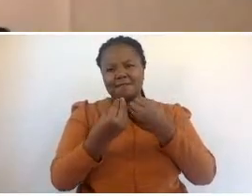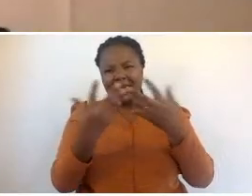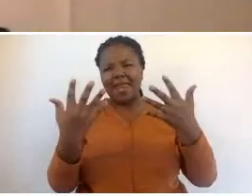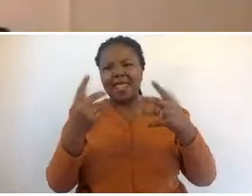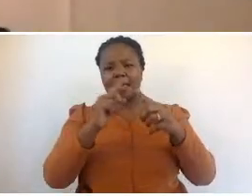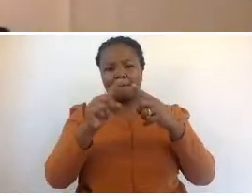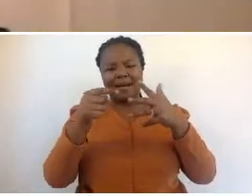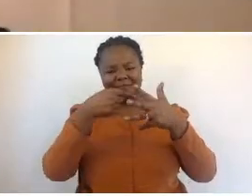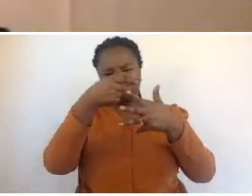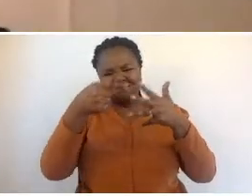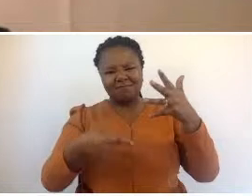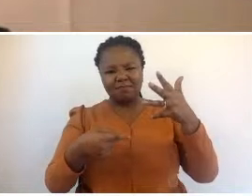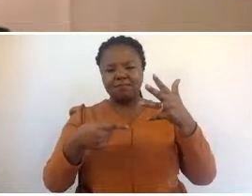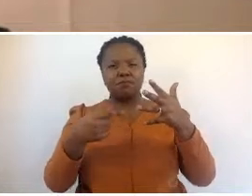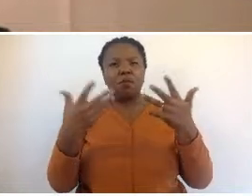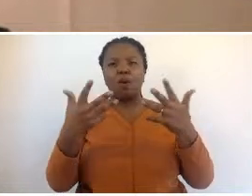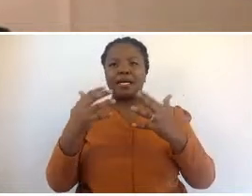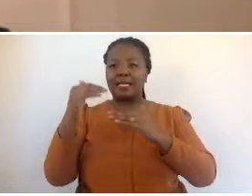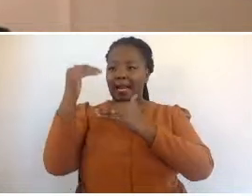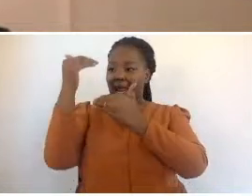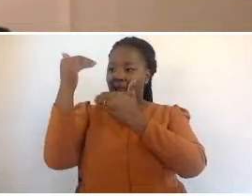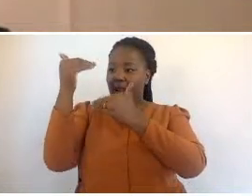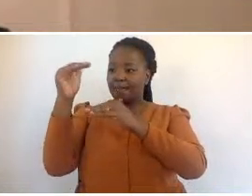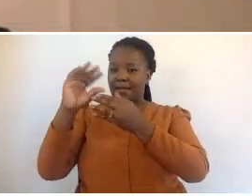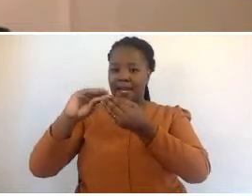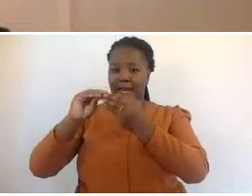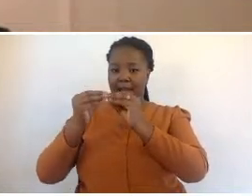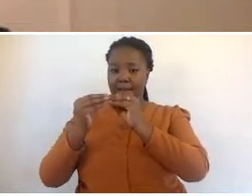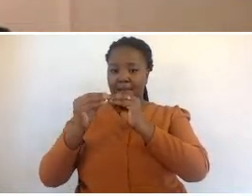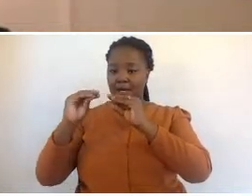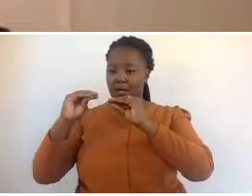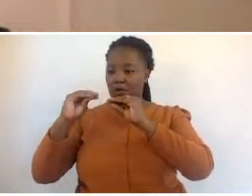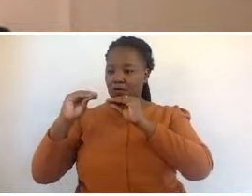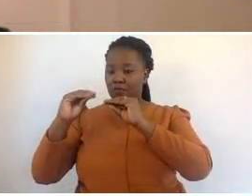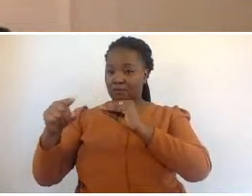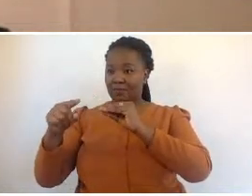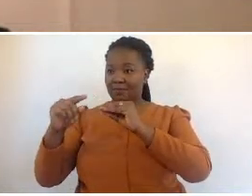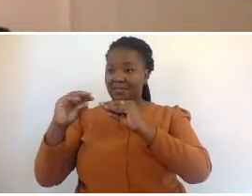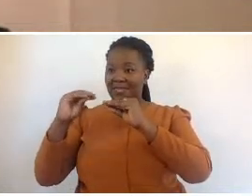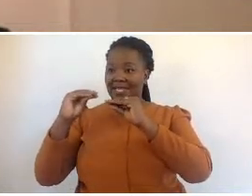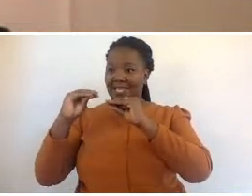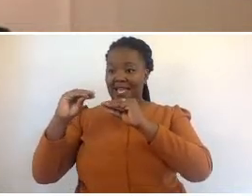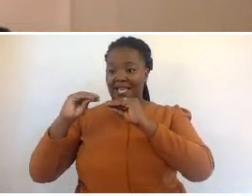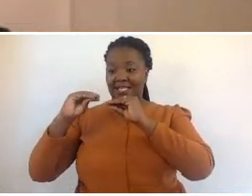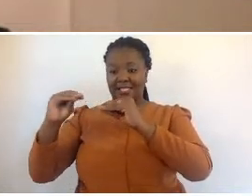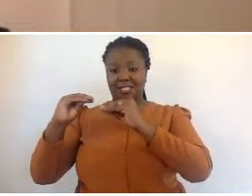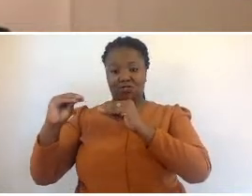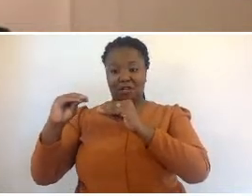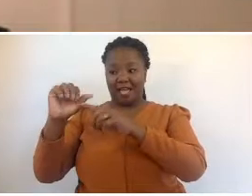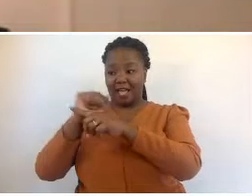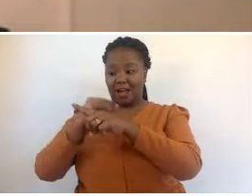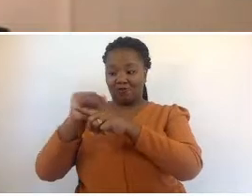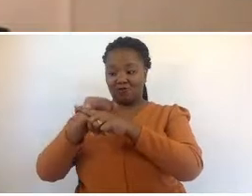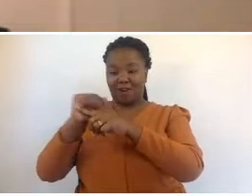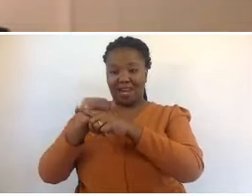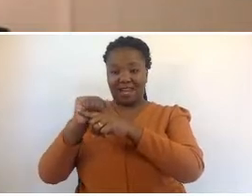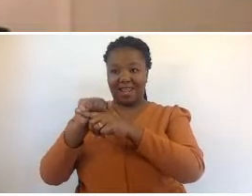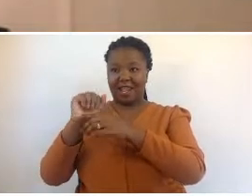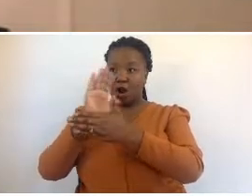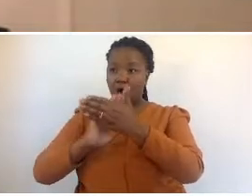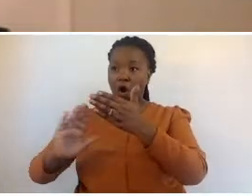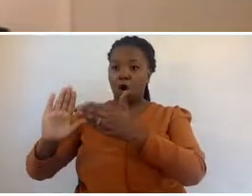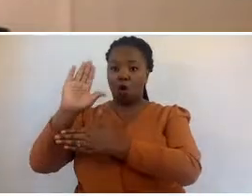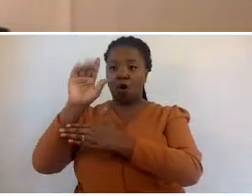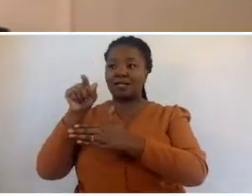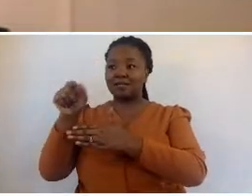ces obstacles, c'est un nombre limité de cours de formation de qualité pour les enseignants,